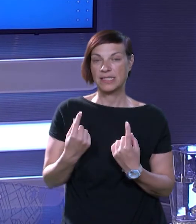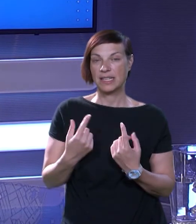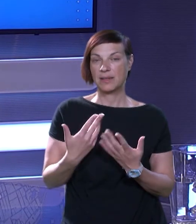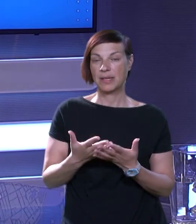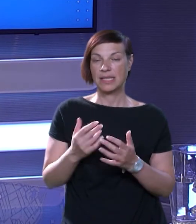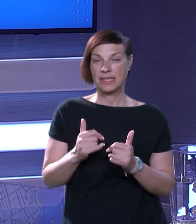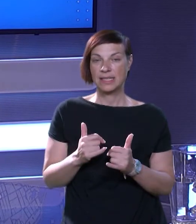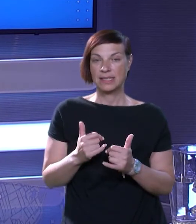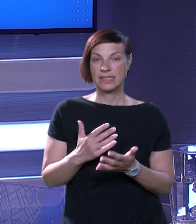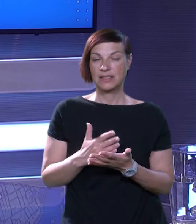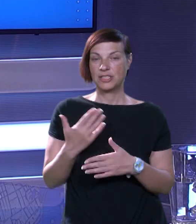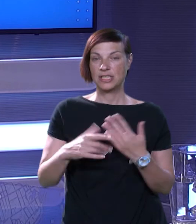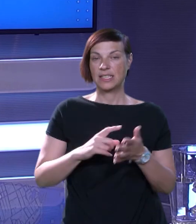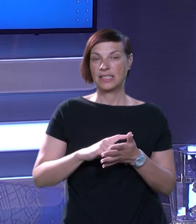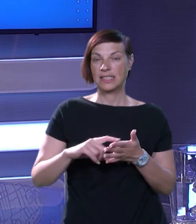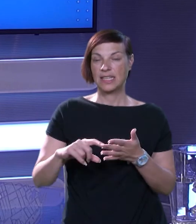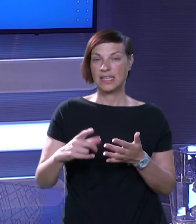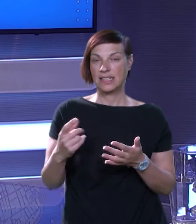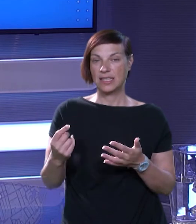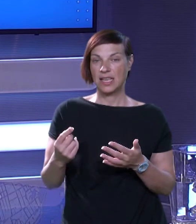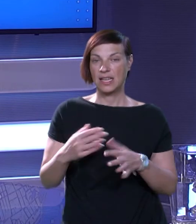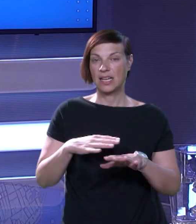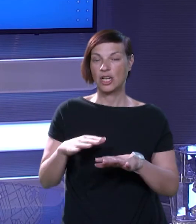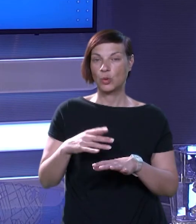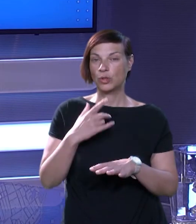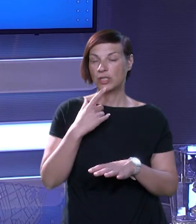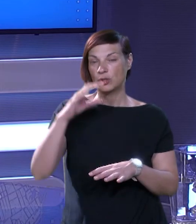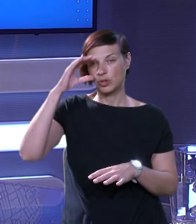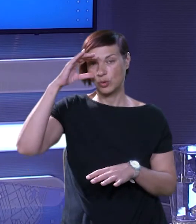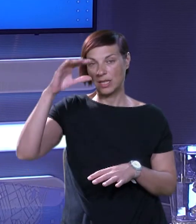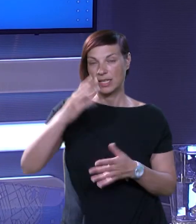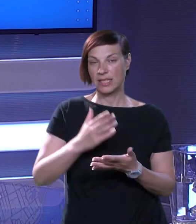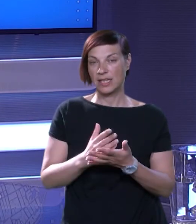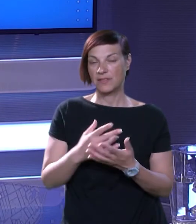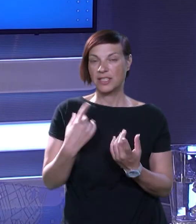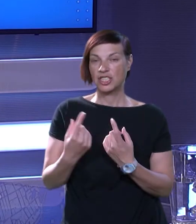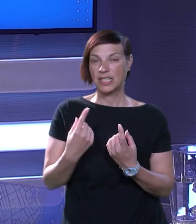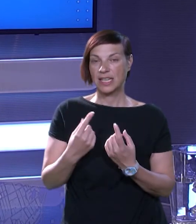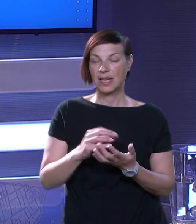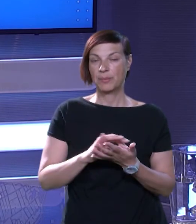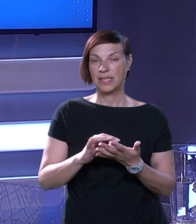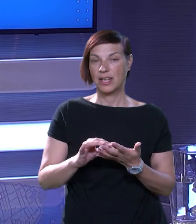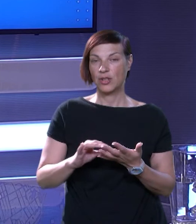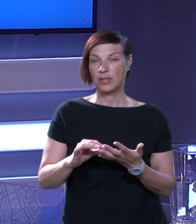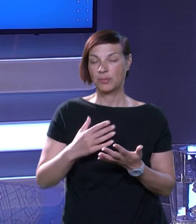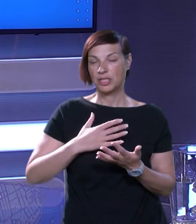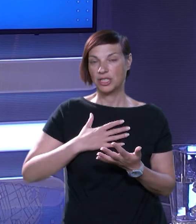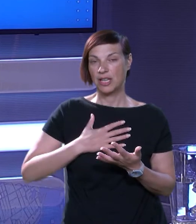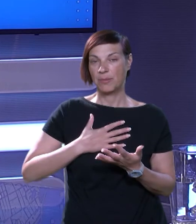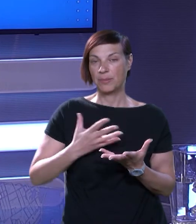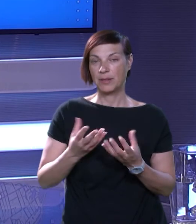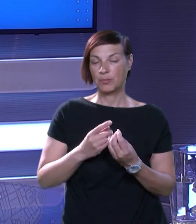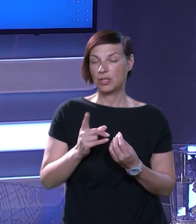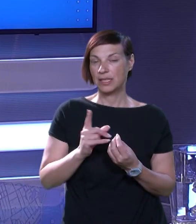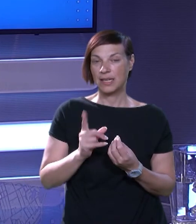izreklamirali i da sad, već zadnjih tjedan dana, ljudi koji su ga gledali ga već reklamiraju i pišu. Više mi na neki